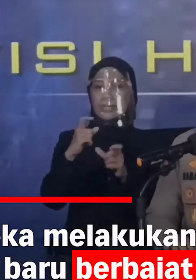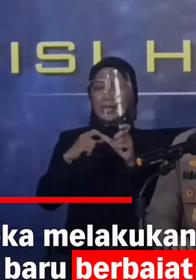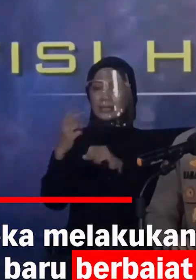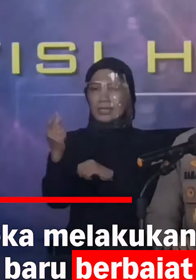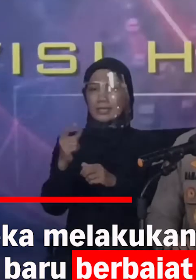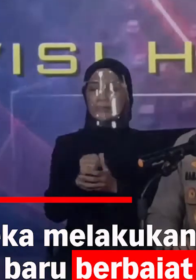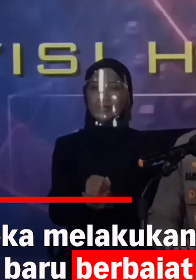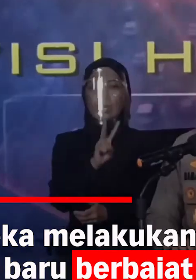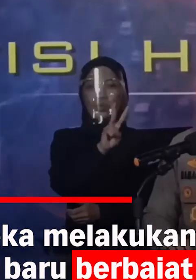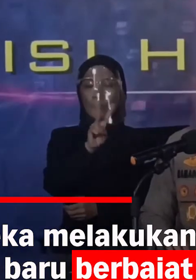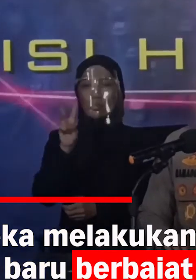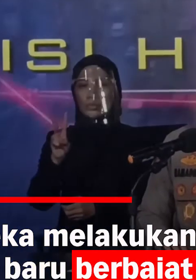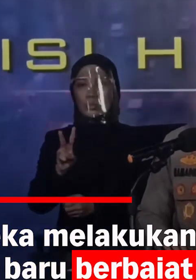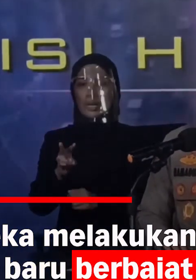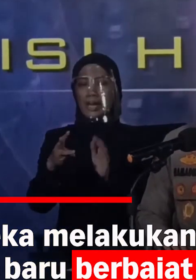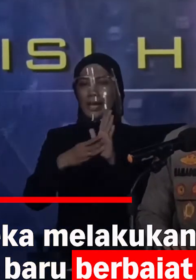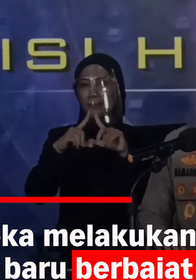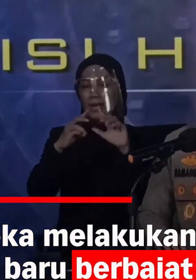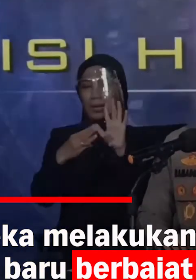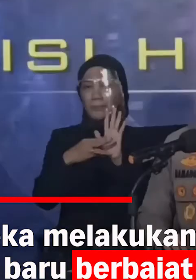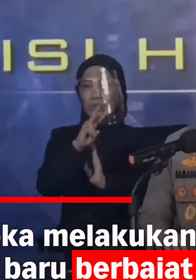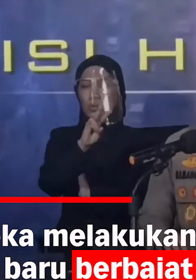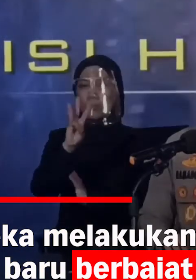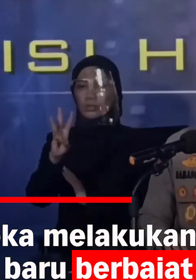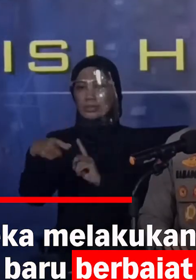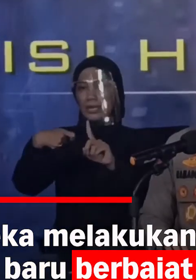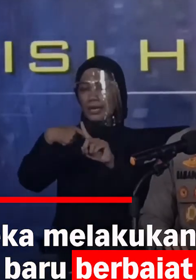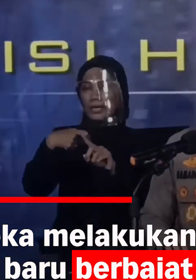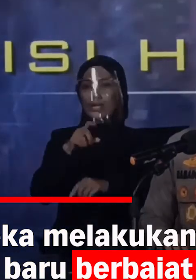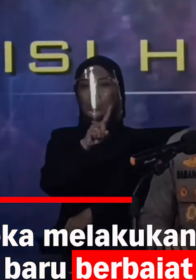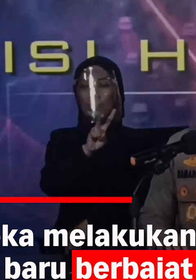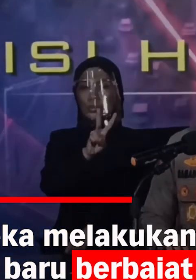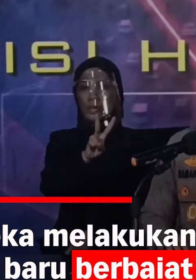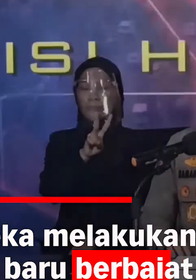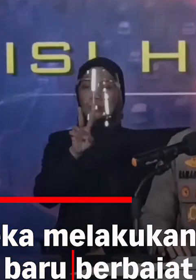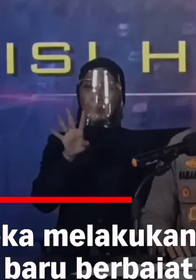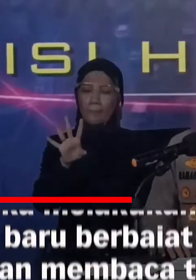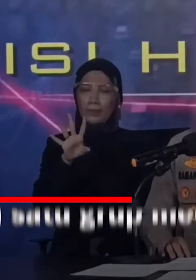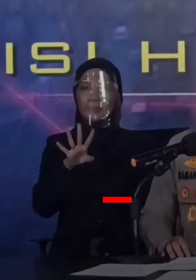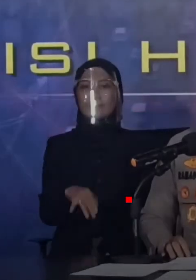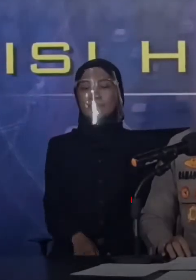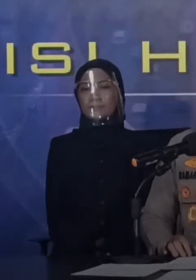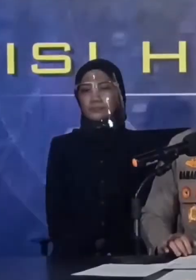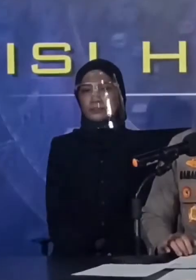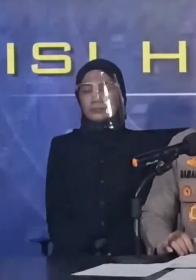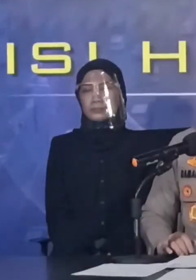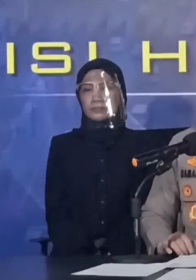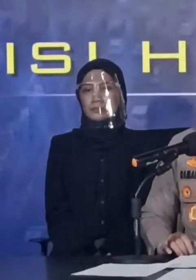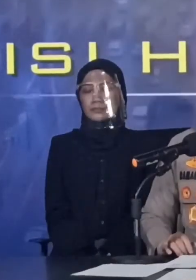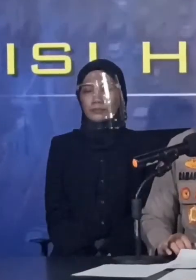ISR, 22 MAM, 23 K, dan 24